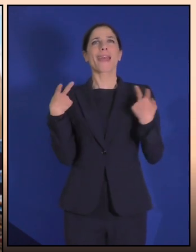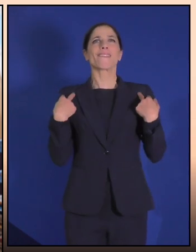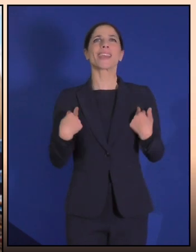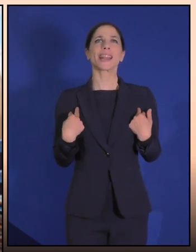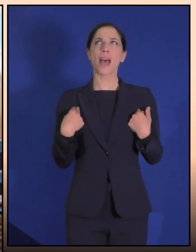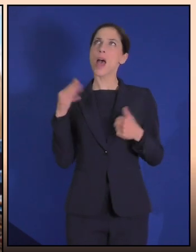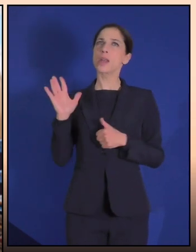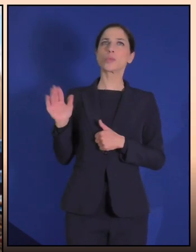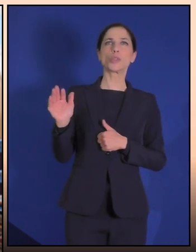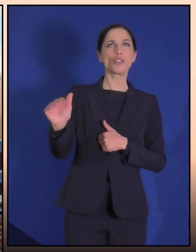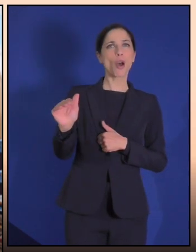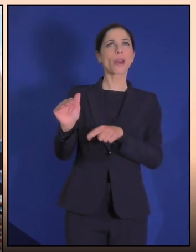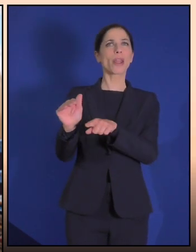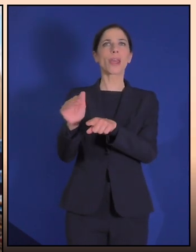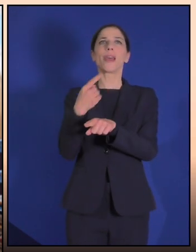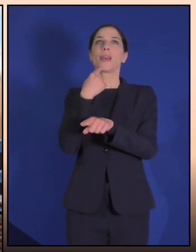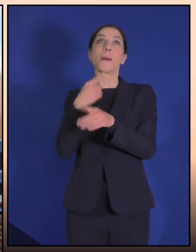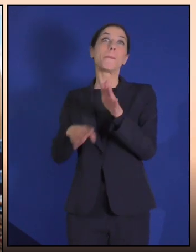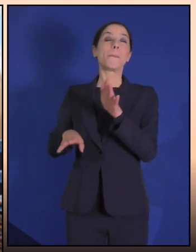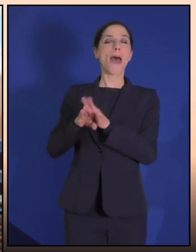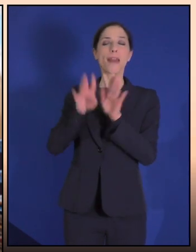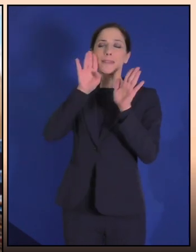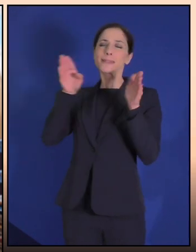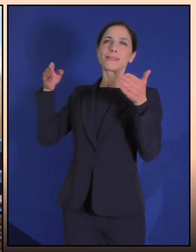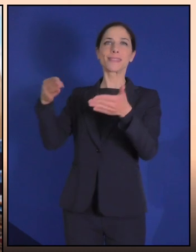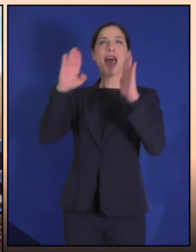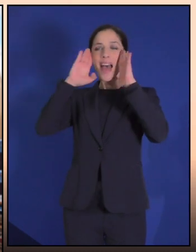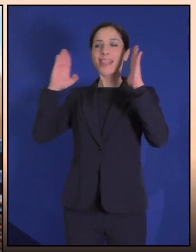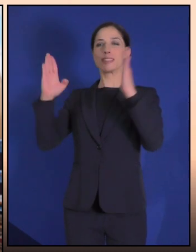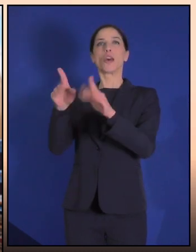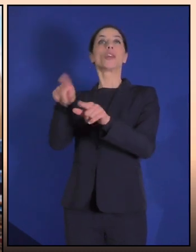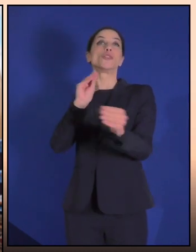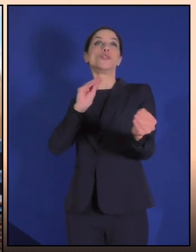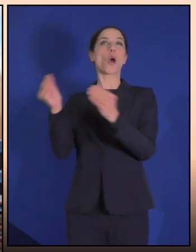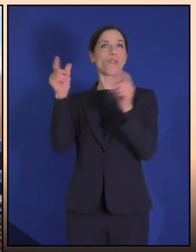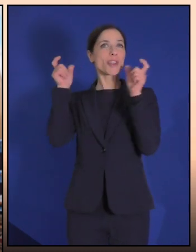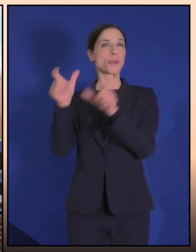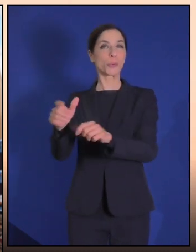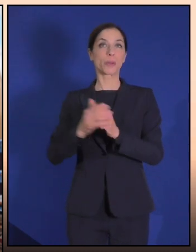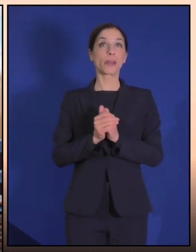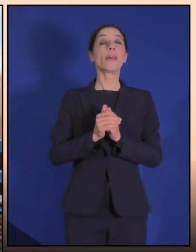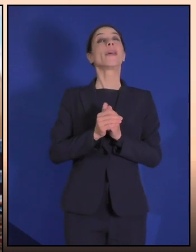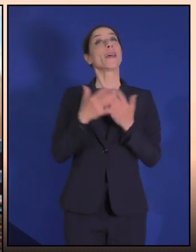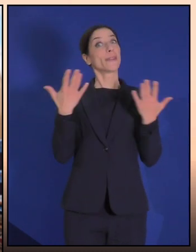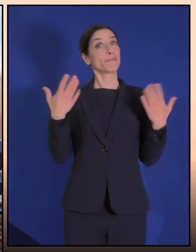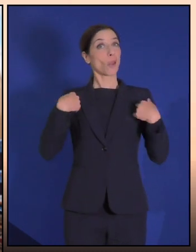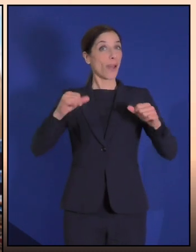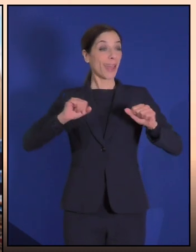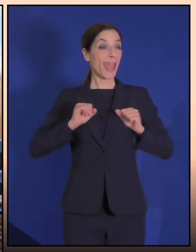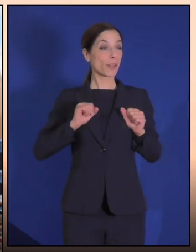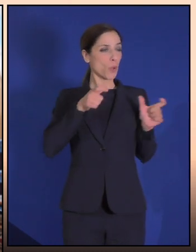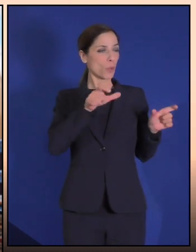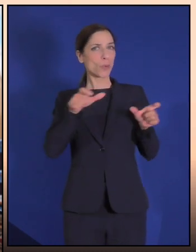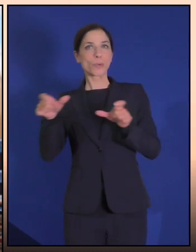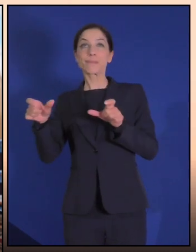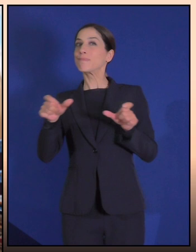insomma, di tutti i giorni, a partire dai giovani. Io credo che tutto sia collegato e si